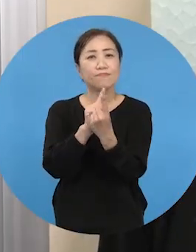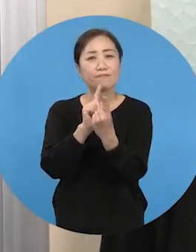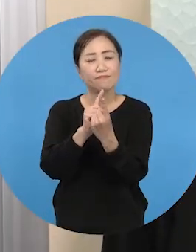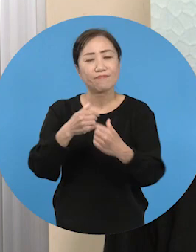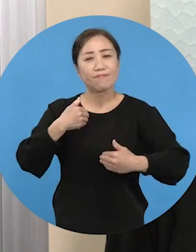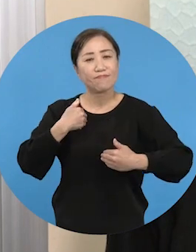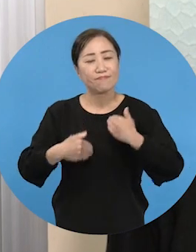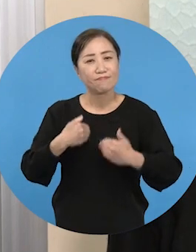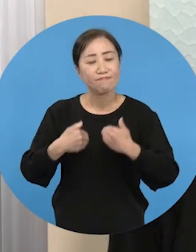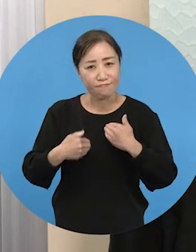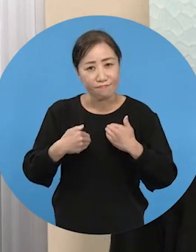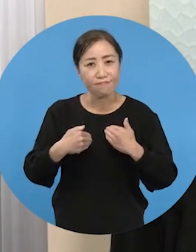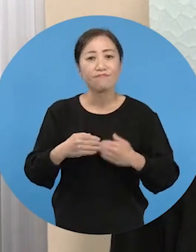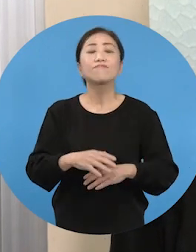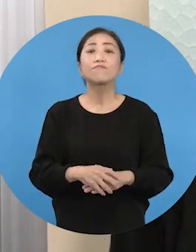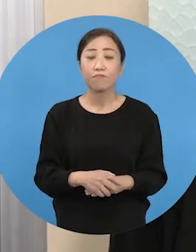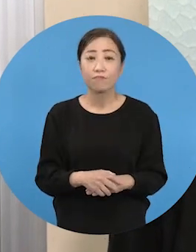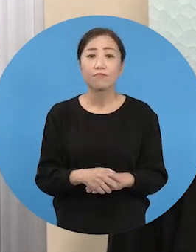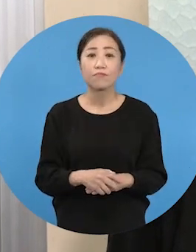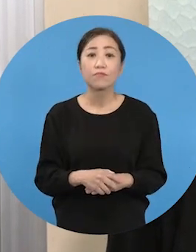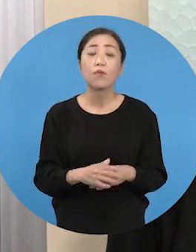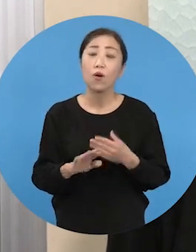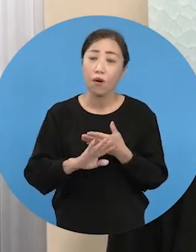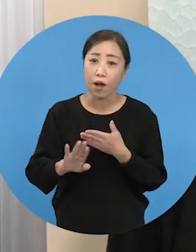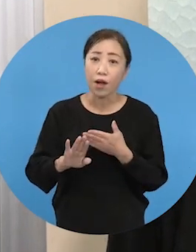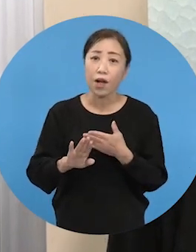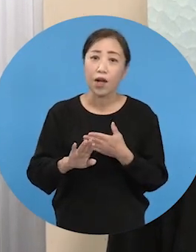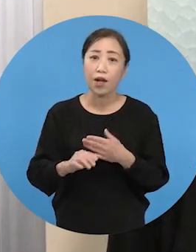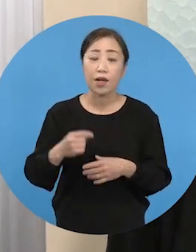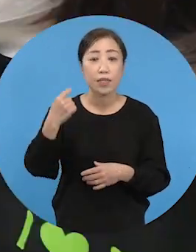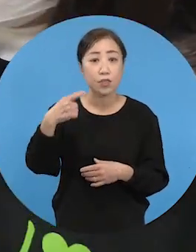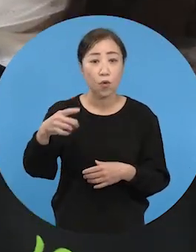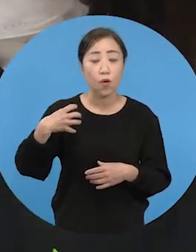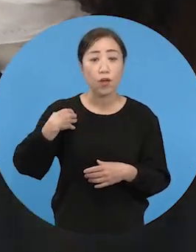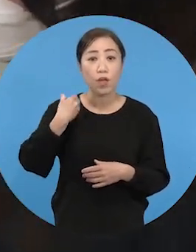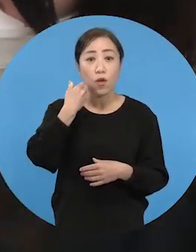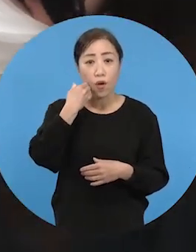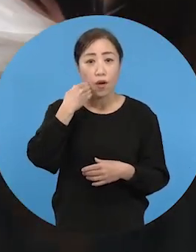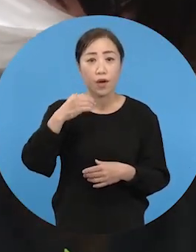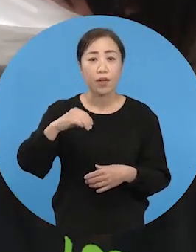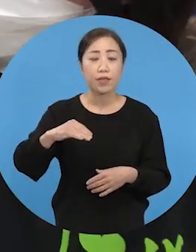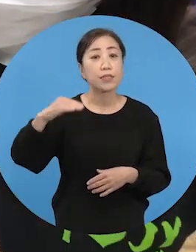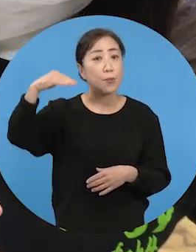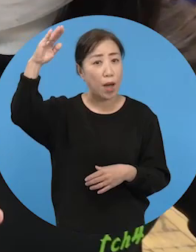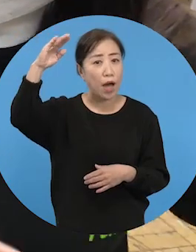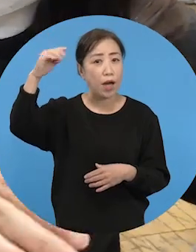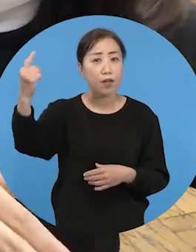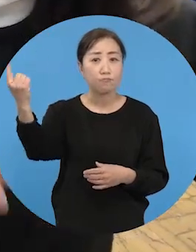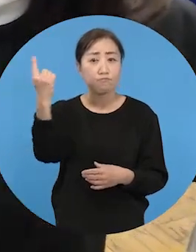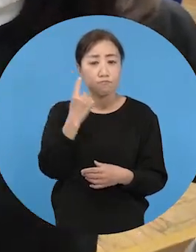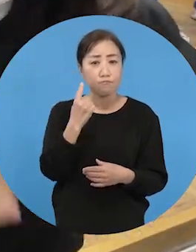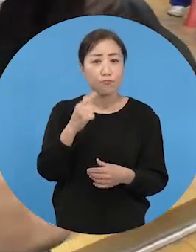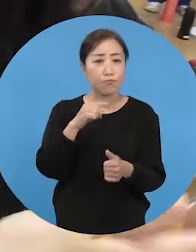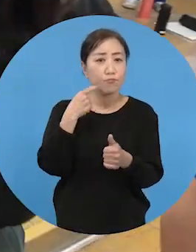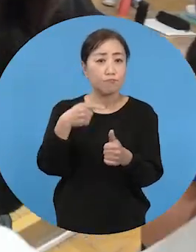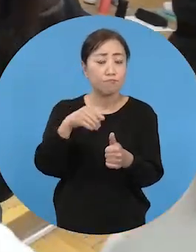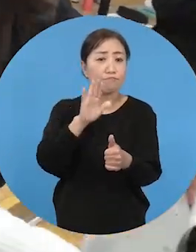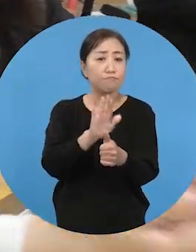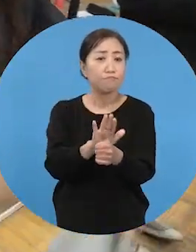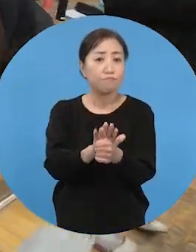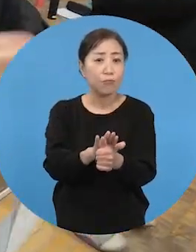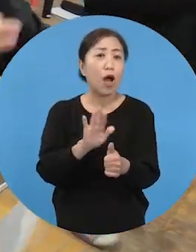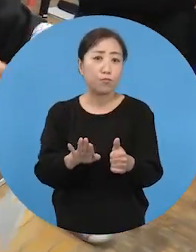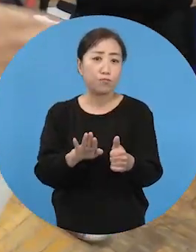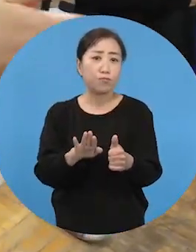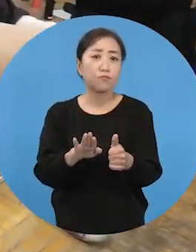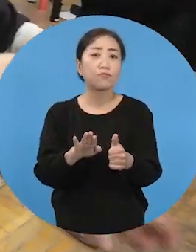毎日すごい楽しいっていうのと、あと今コーチ方が OG のコーチの人たちが結構いらっしゃってくれ